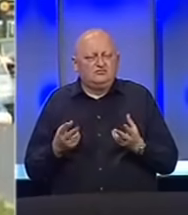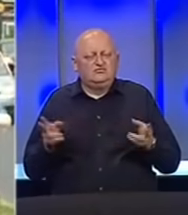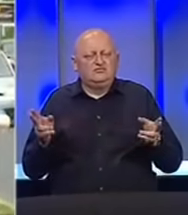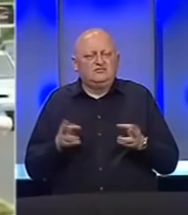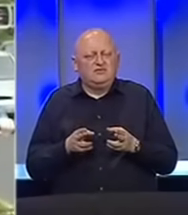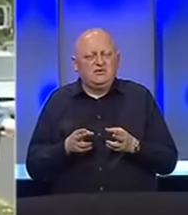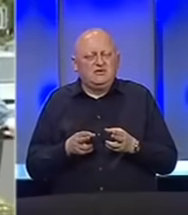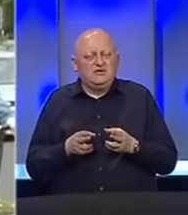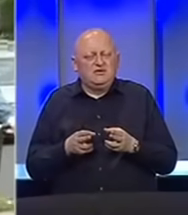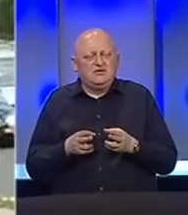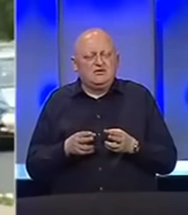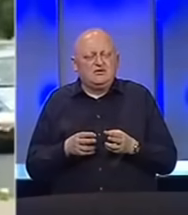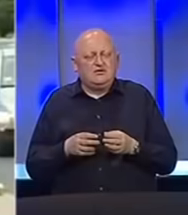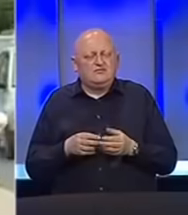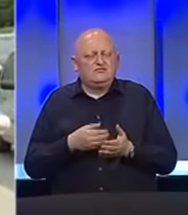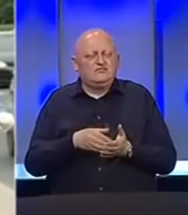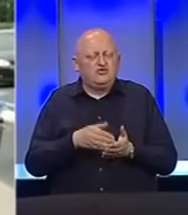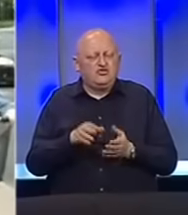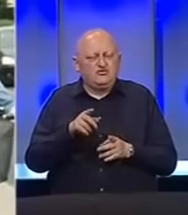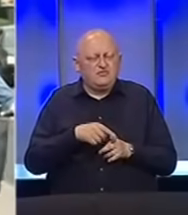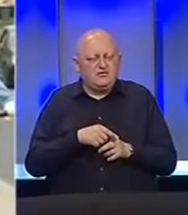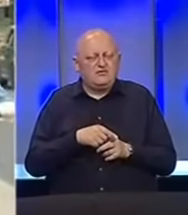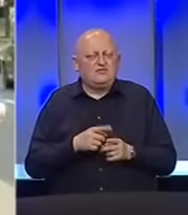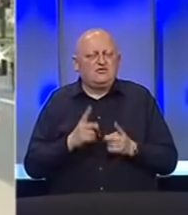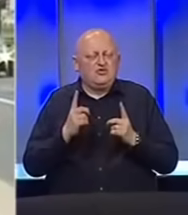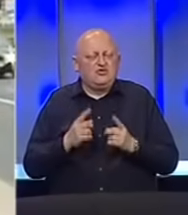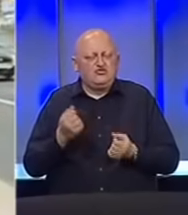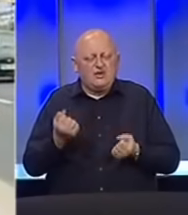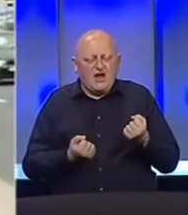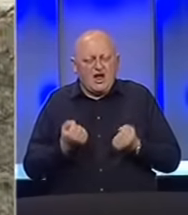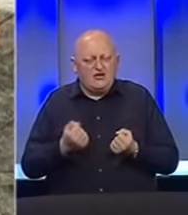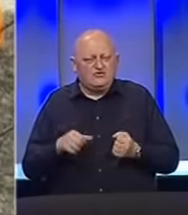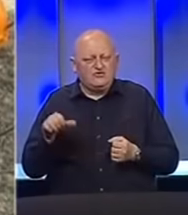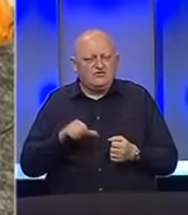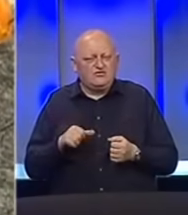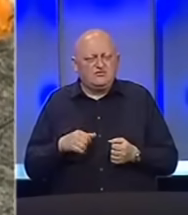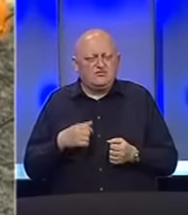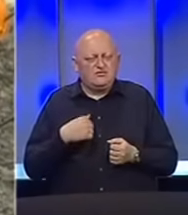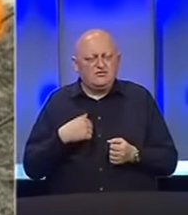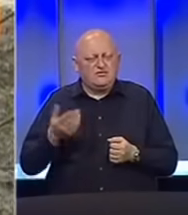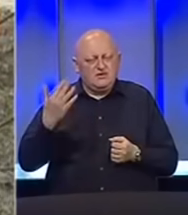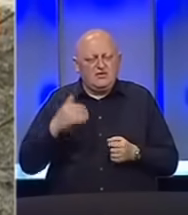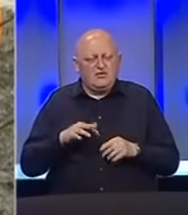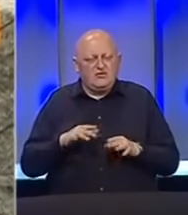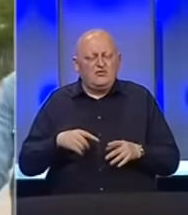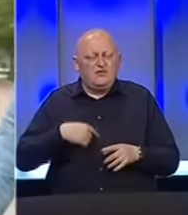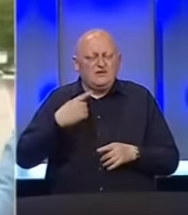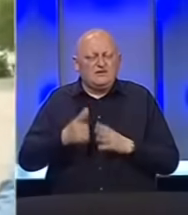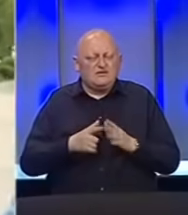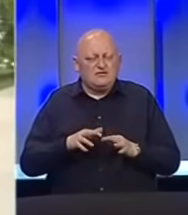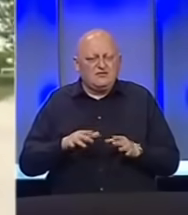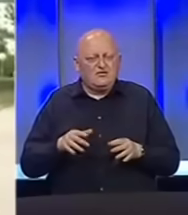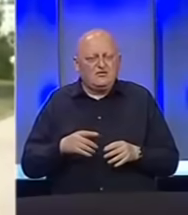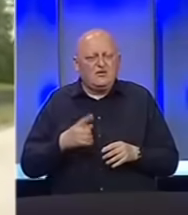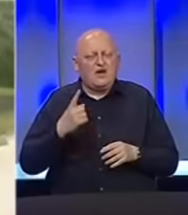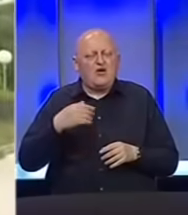smanjenje izdataka mjesečnih za održavanje automobila, za gorivo. Ja sam i prije pandemije i u toku pandemije, a